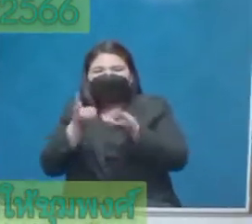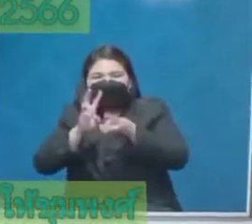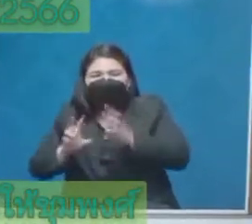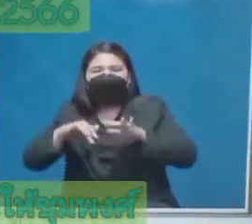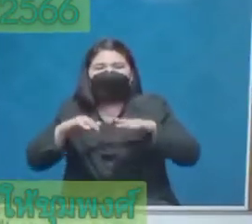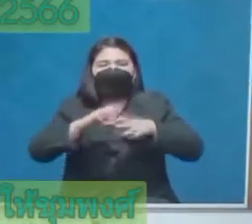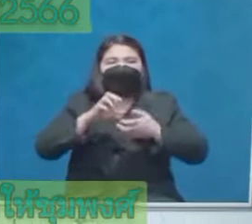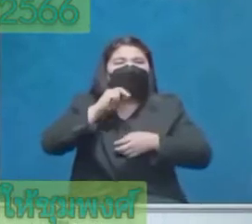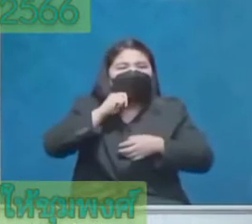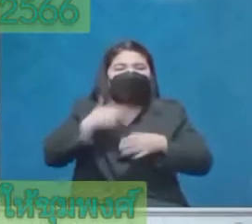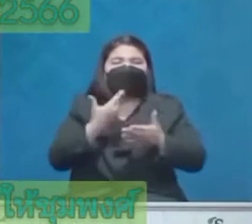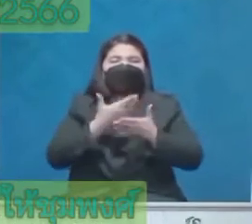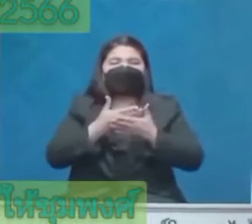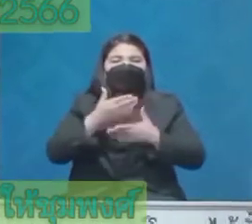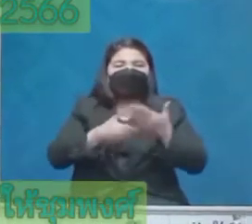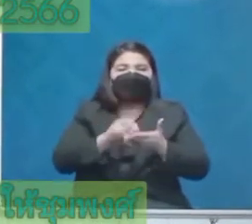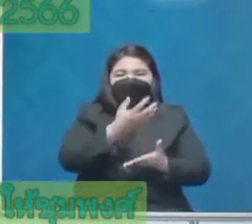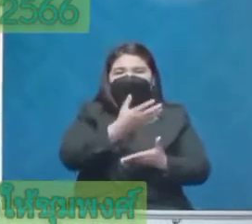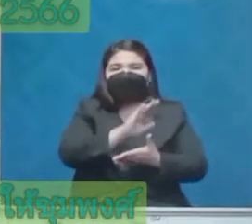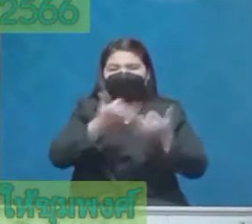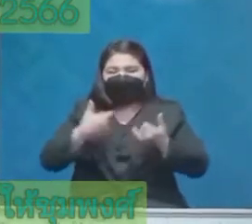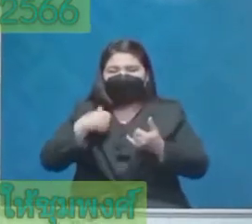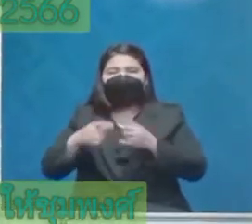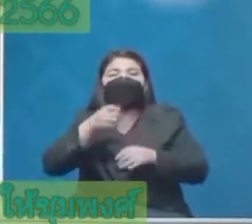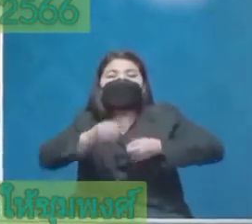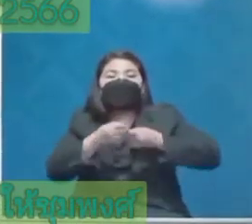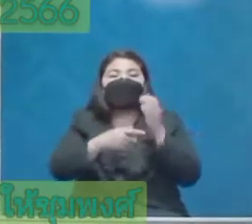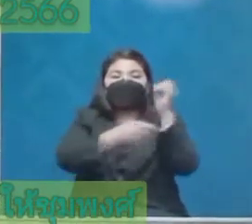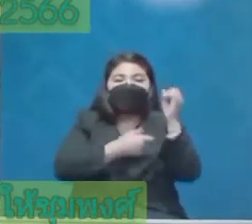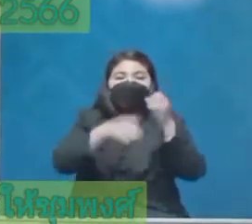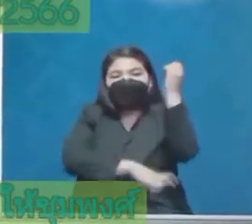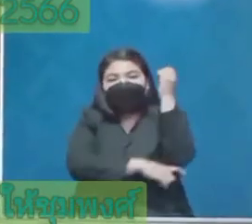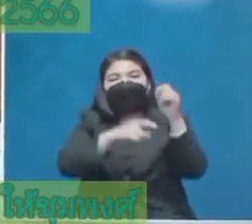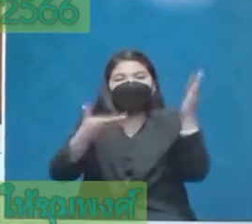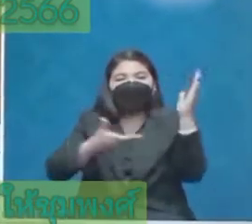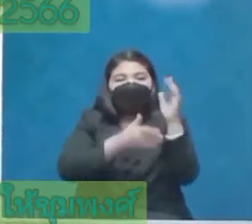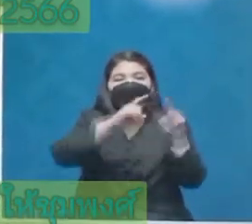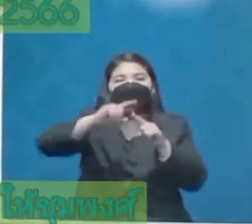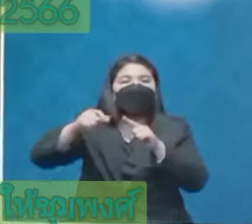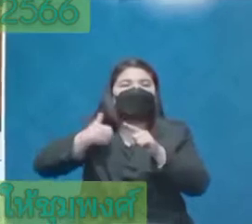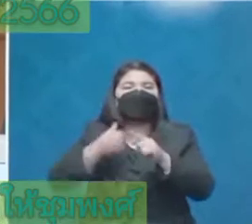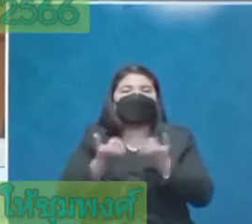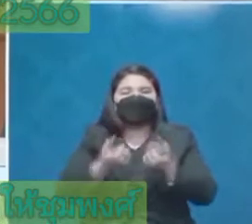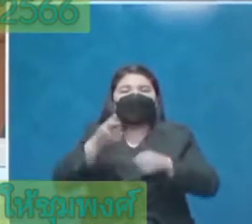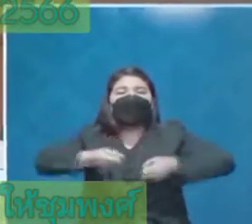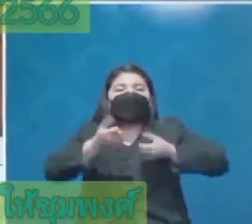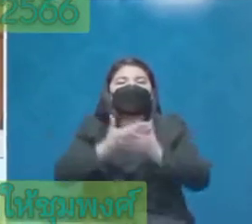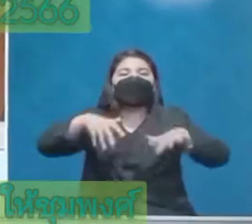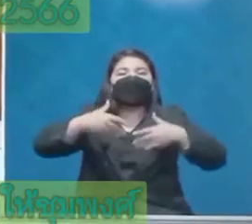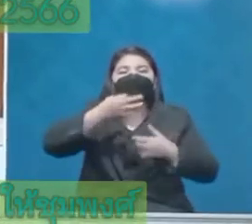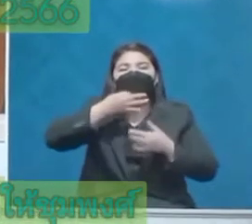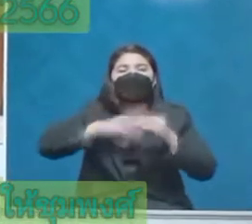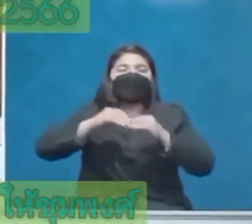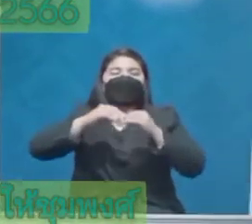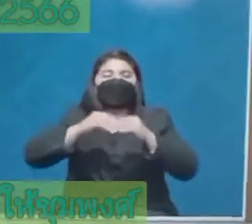ม่สามารถสร้างมูลค่าได้สูงและเกษตรกร350รายปลูกยางพารามันสำปะหลังสับปะรดมะพร้าวปาล์มน้ำมันเป็นต้นเกษตรกรมีรายได้จากการประกอบอาชีพเสริมน